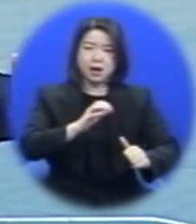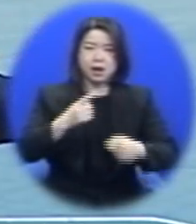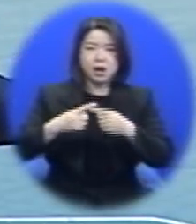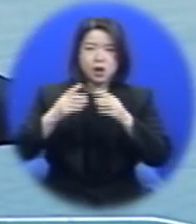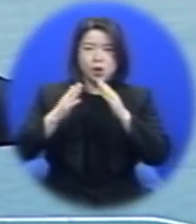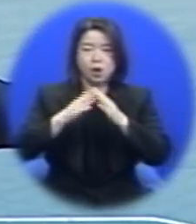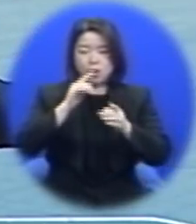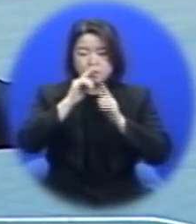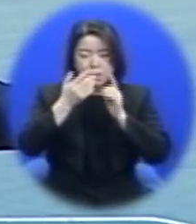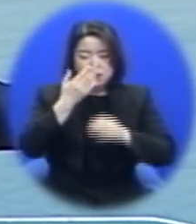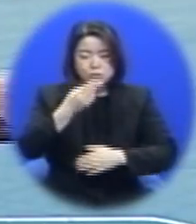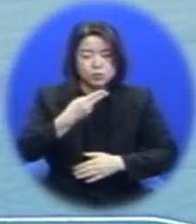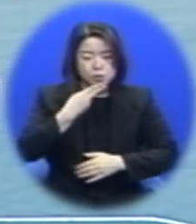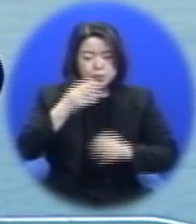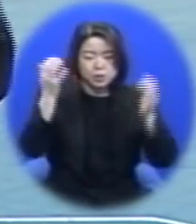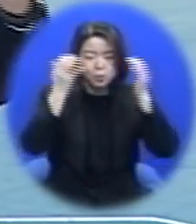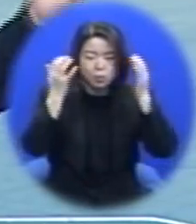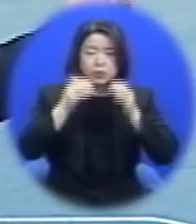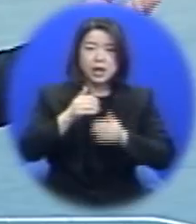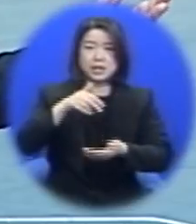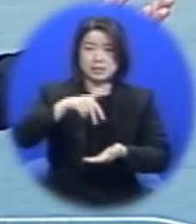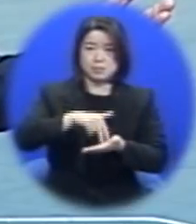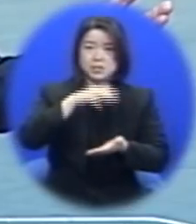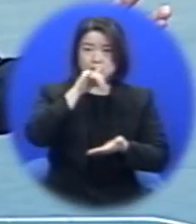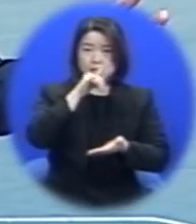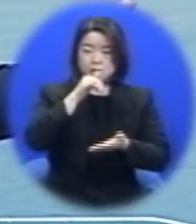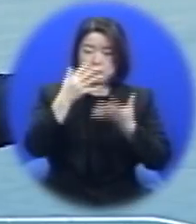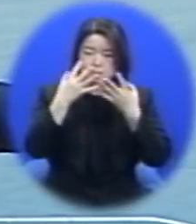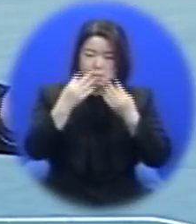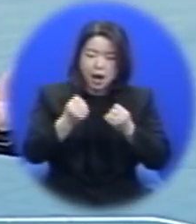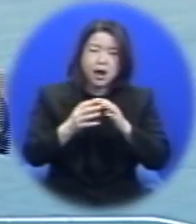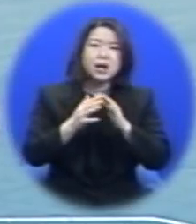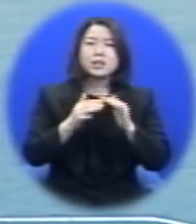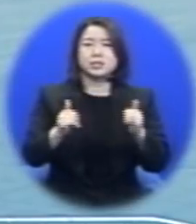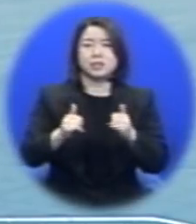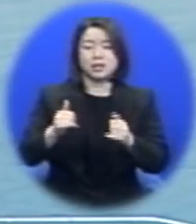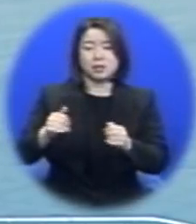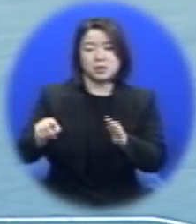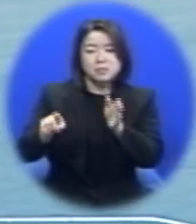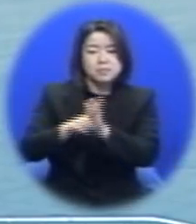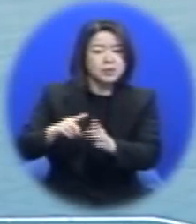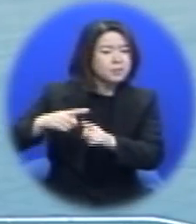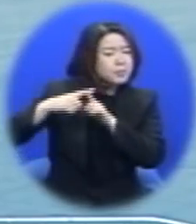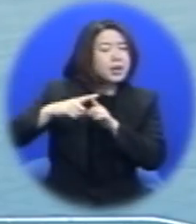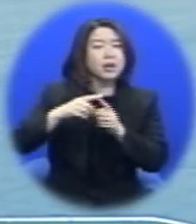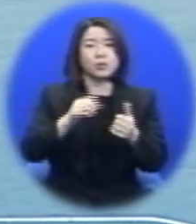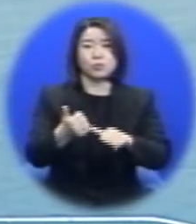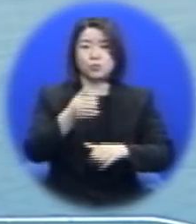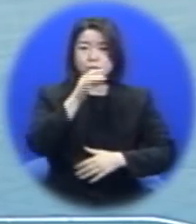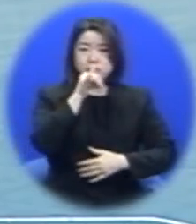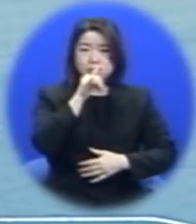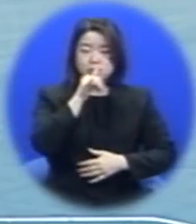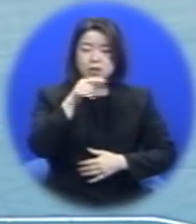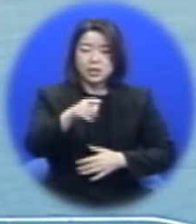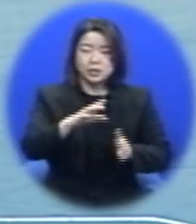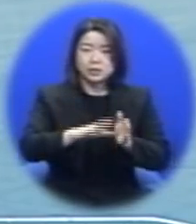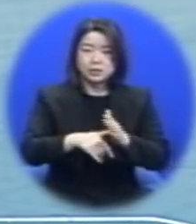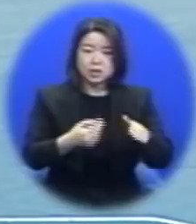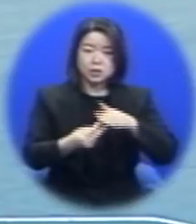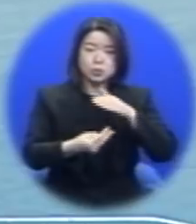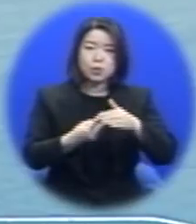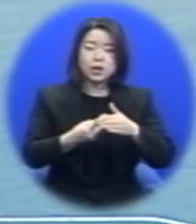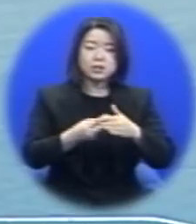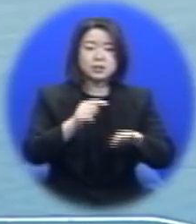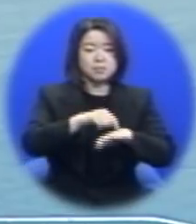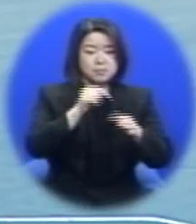없는 고난에 처해져 있습니다. 수많은 사람이 순교를 합니다. 그때 요한의 마음의 심정에 하나님, 이것이